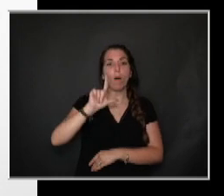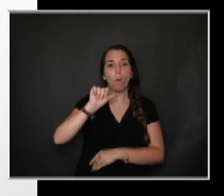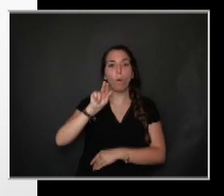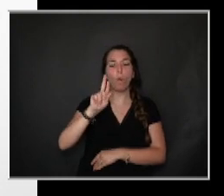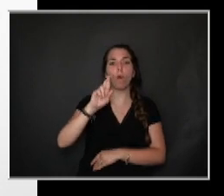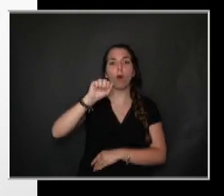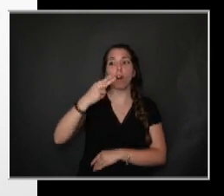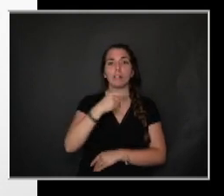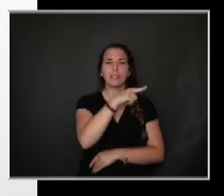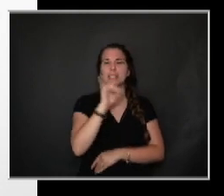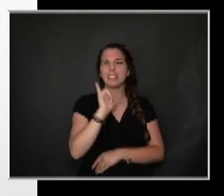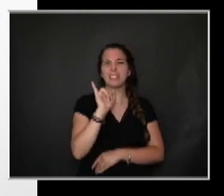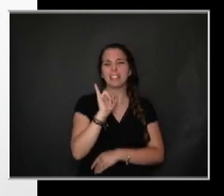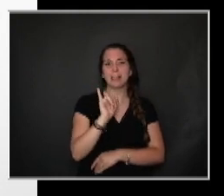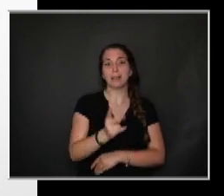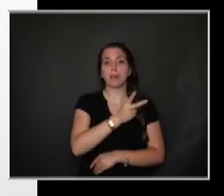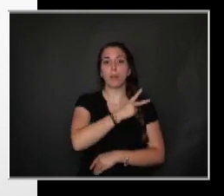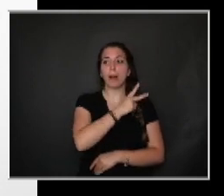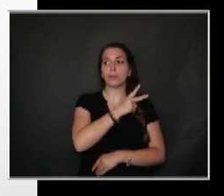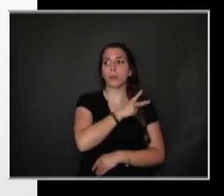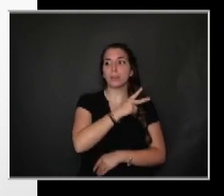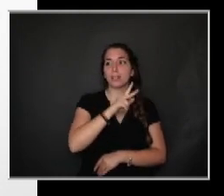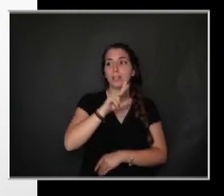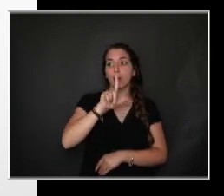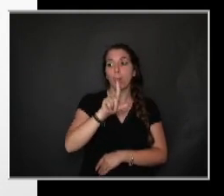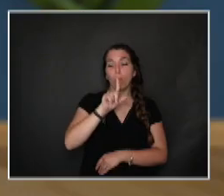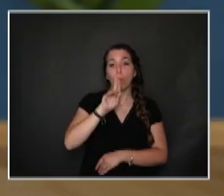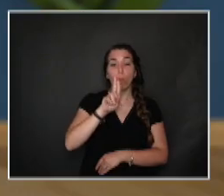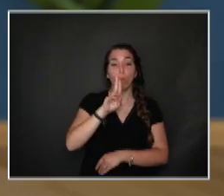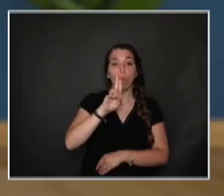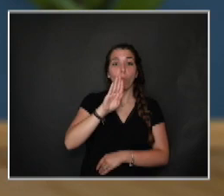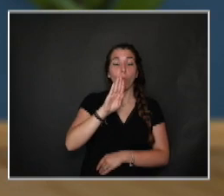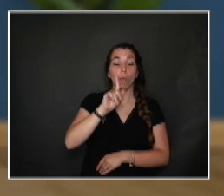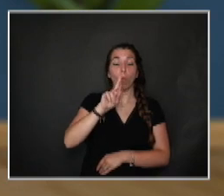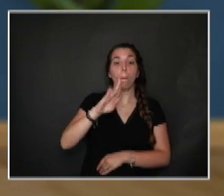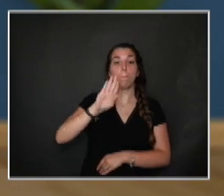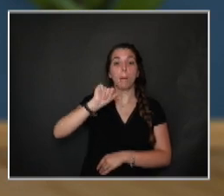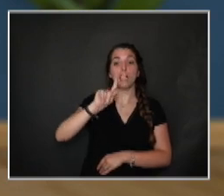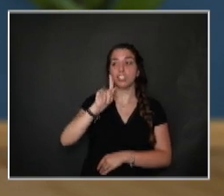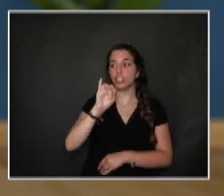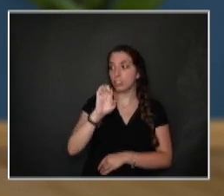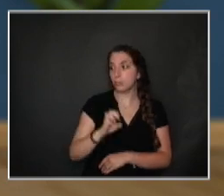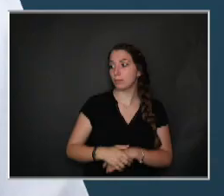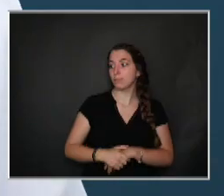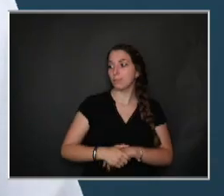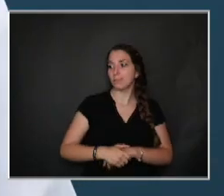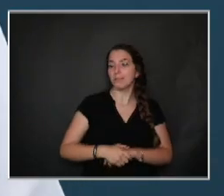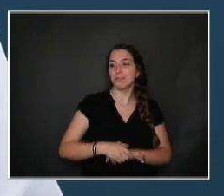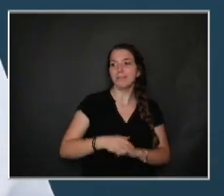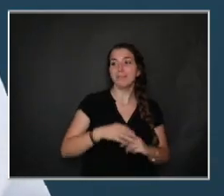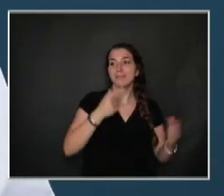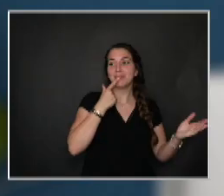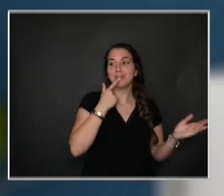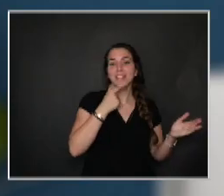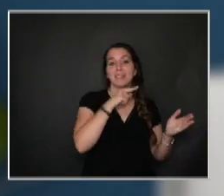que, à l'époque, le gouverneur de la région romaine lui avait dit « Laurent, tu sais, il